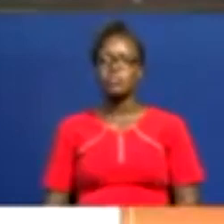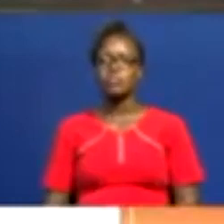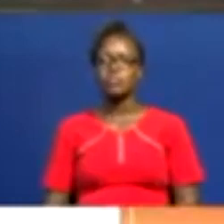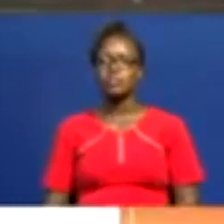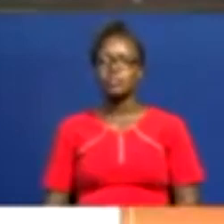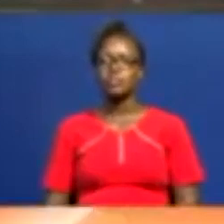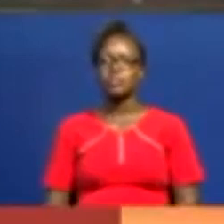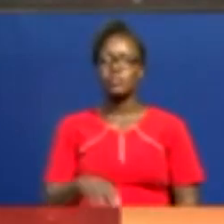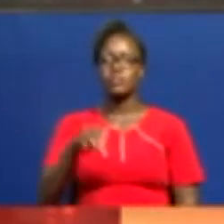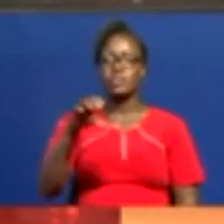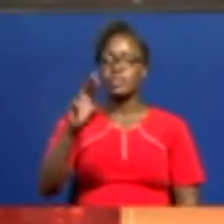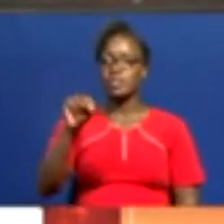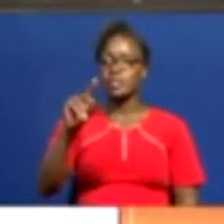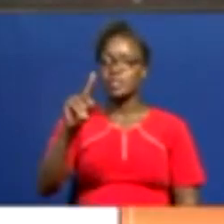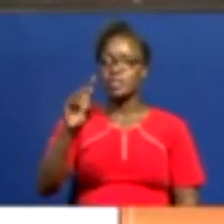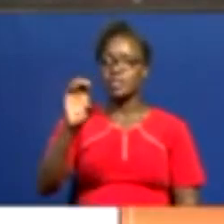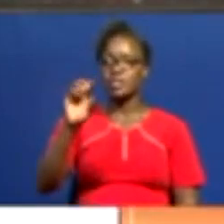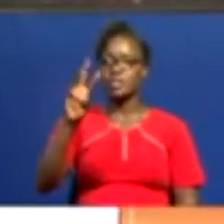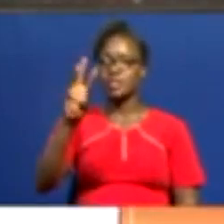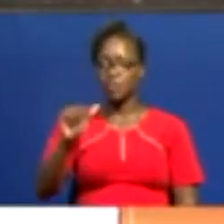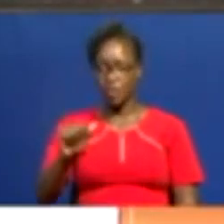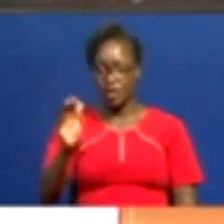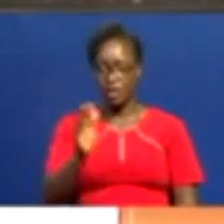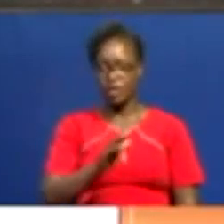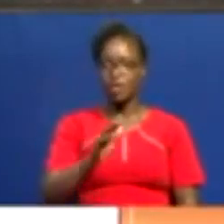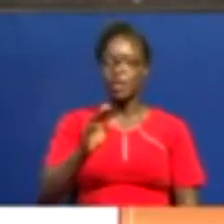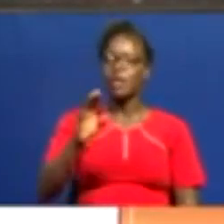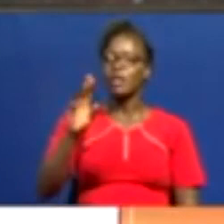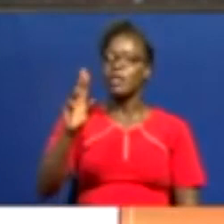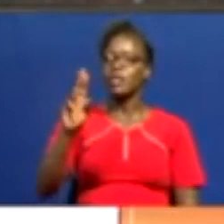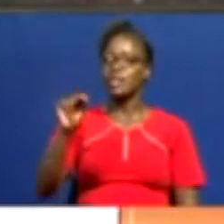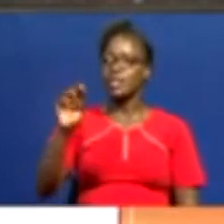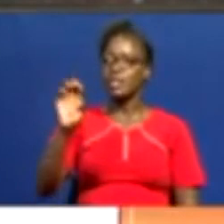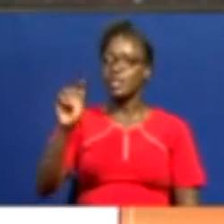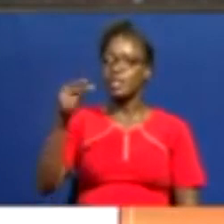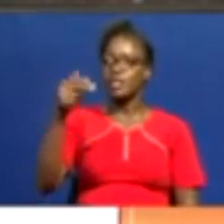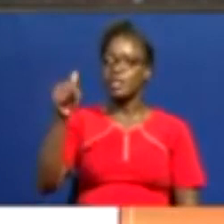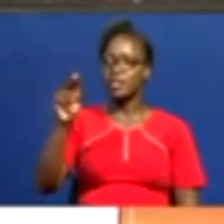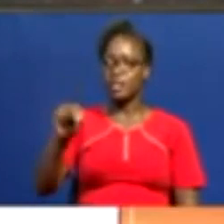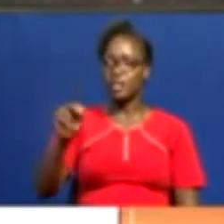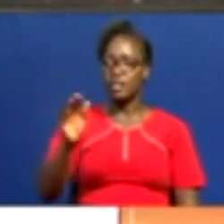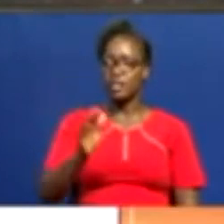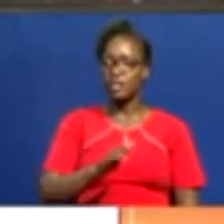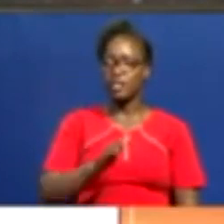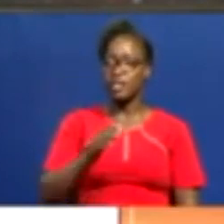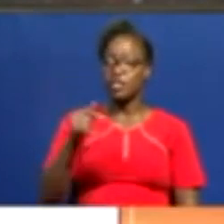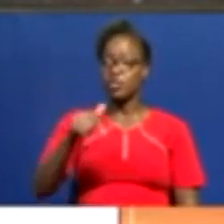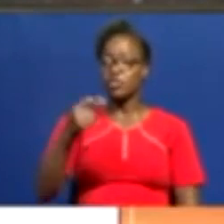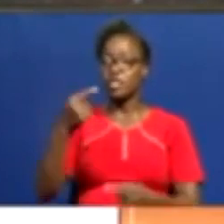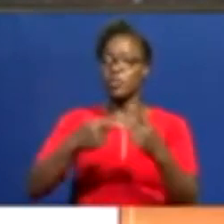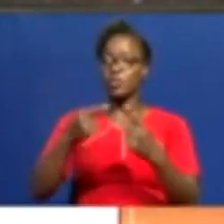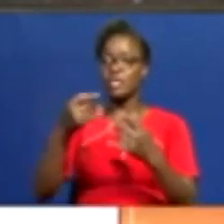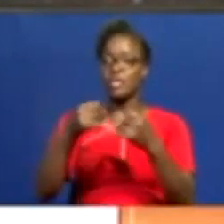Sasa Steven Ndegwa, Matimu Nathan na Maria Bianchi ni miongoni mwa washindi wa leo wa mashindano